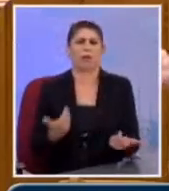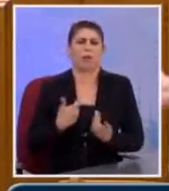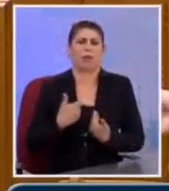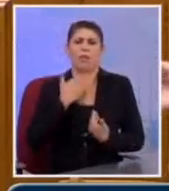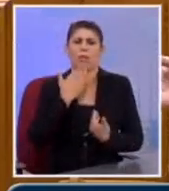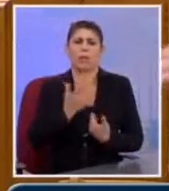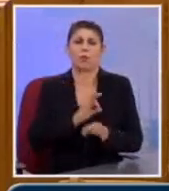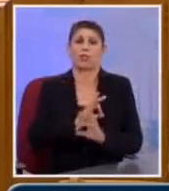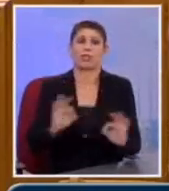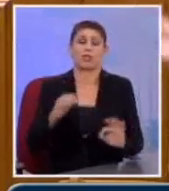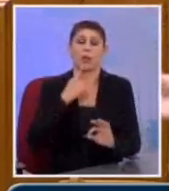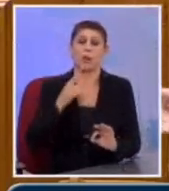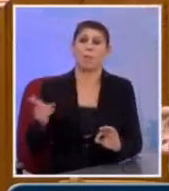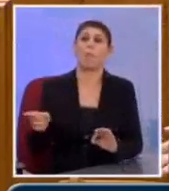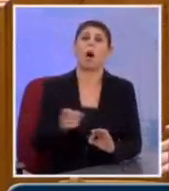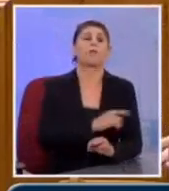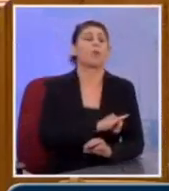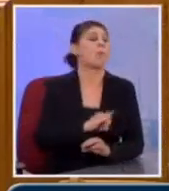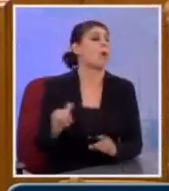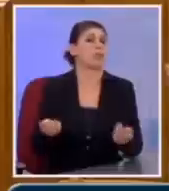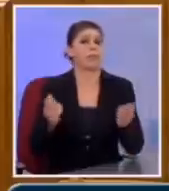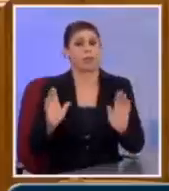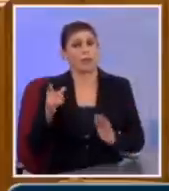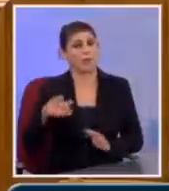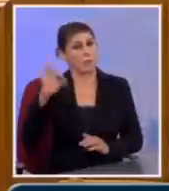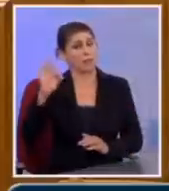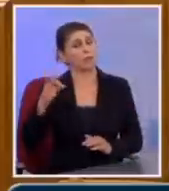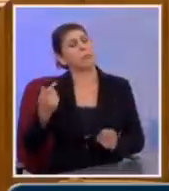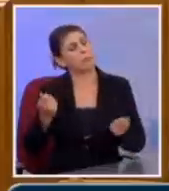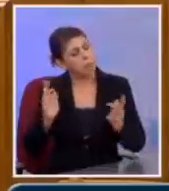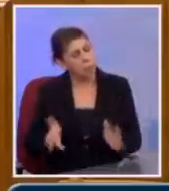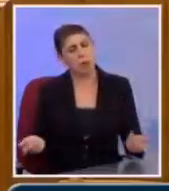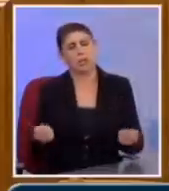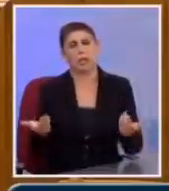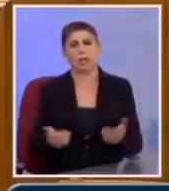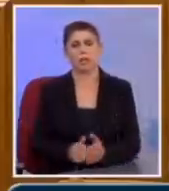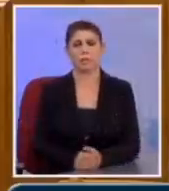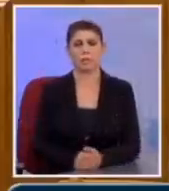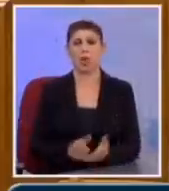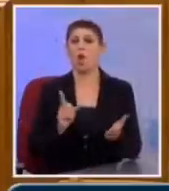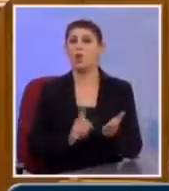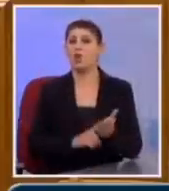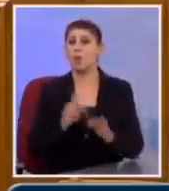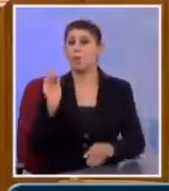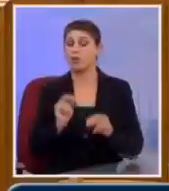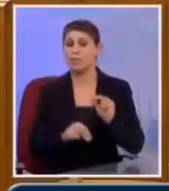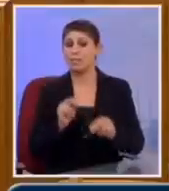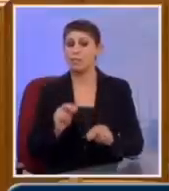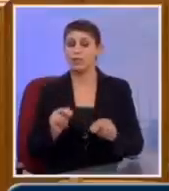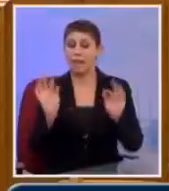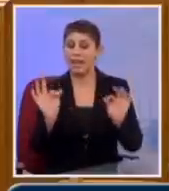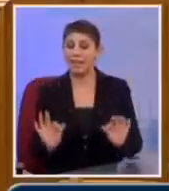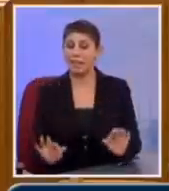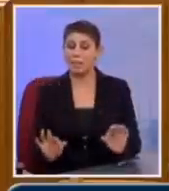δεν μπορώ να σας βεβαιώσω ότι δεν μπορεί να υπάρξει μια τέτοια περίπτωση. Ο νομοθέτης ρυθμίζει